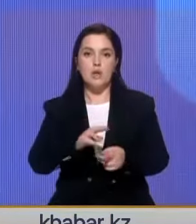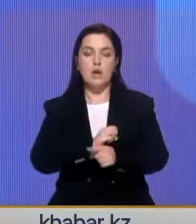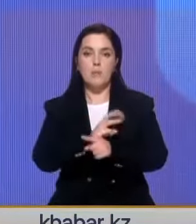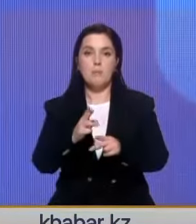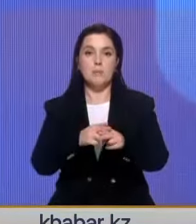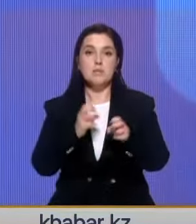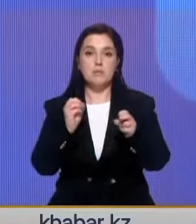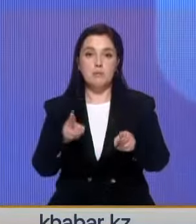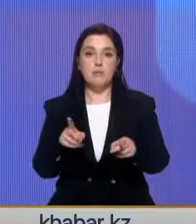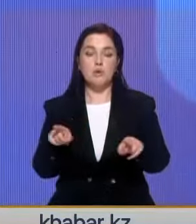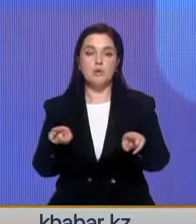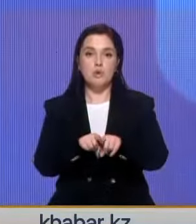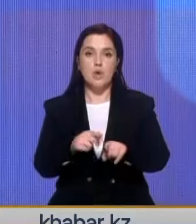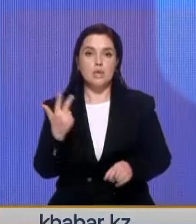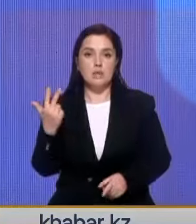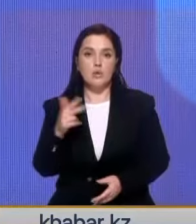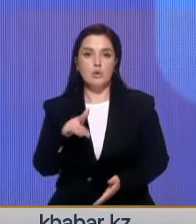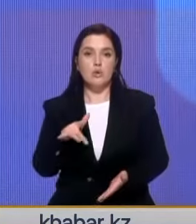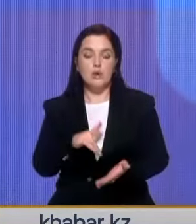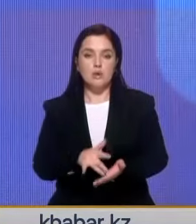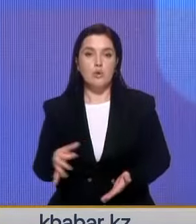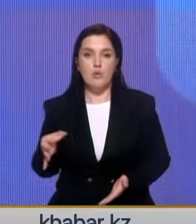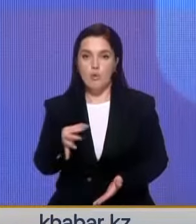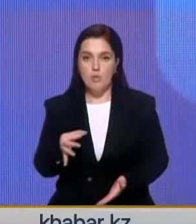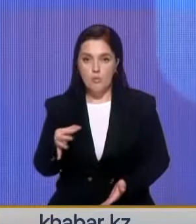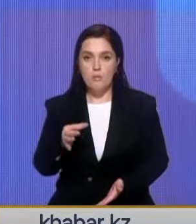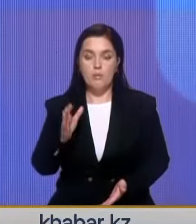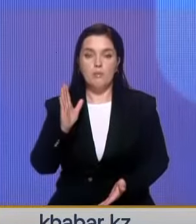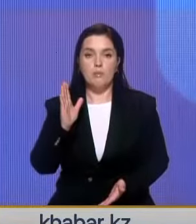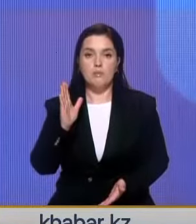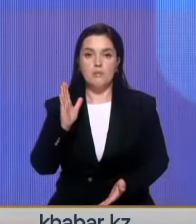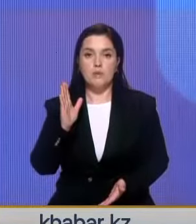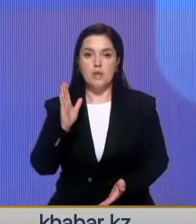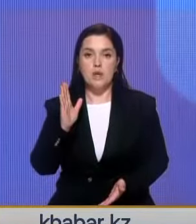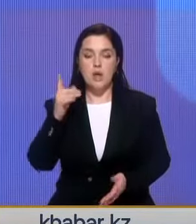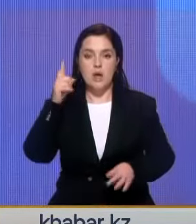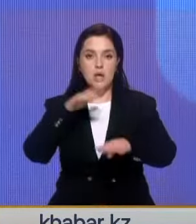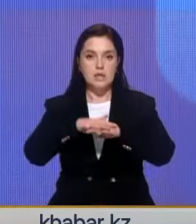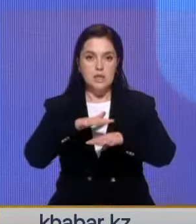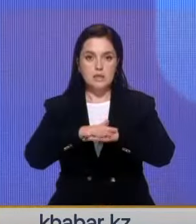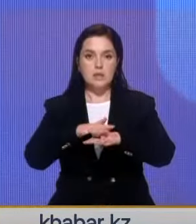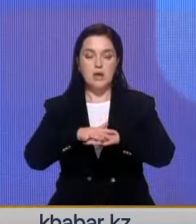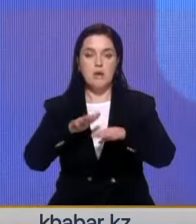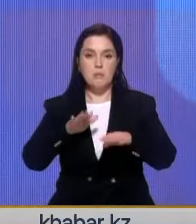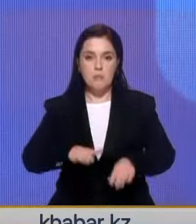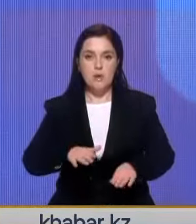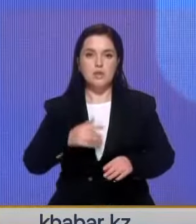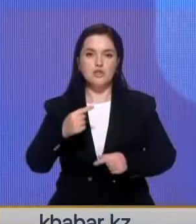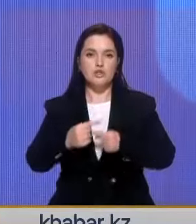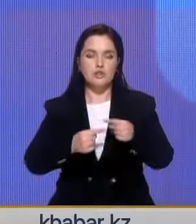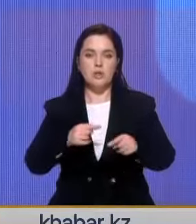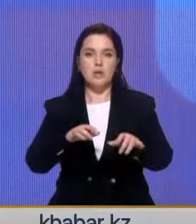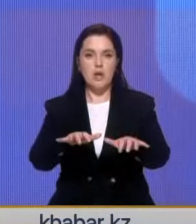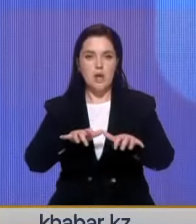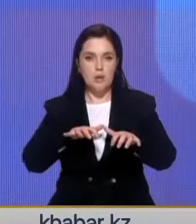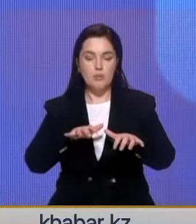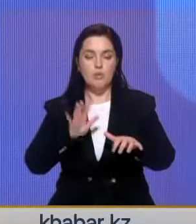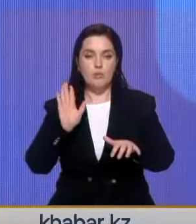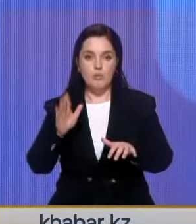общественных пространств трёх городов области с применением аналитической платформы и искусственного интеллекта будут